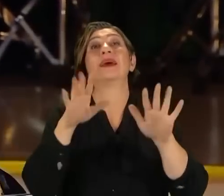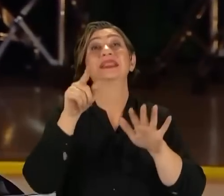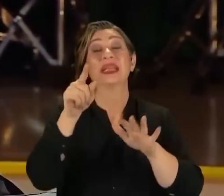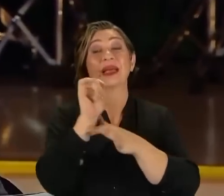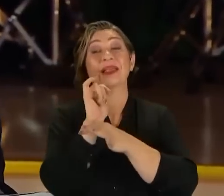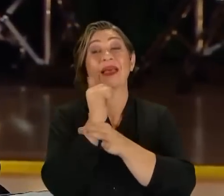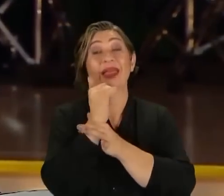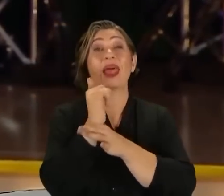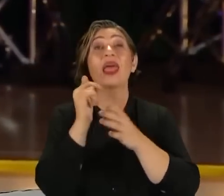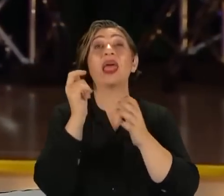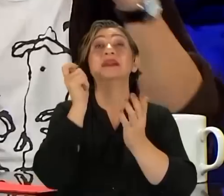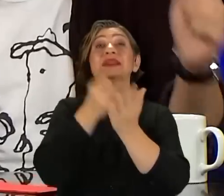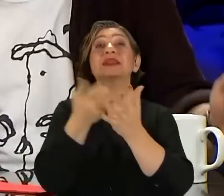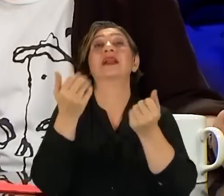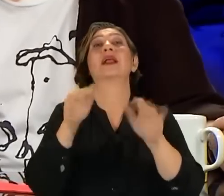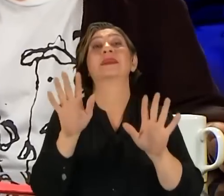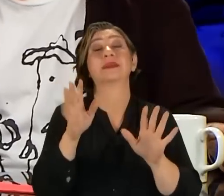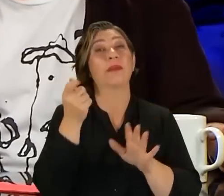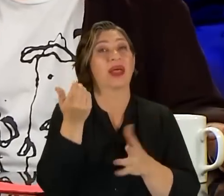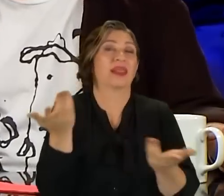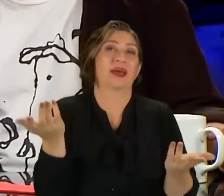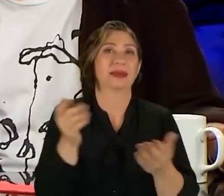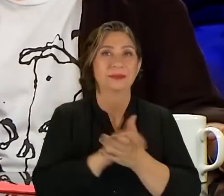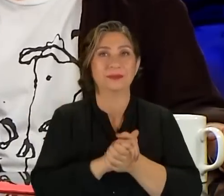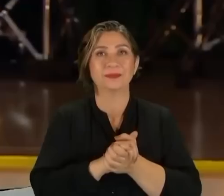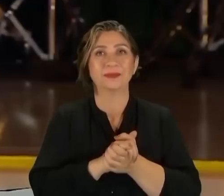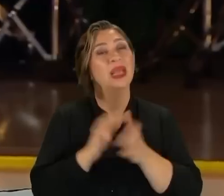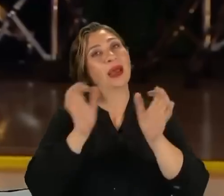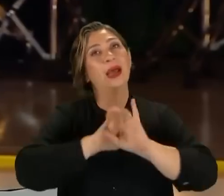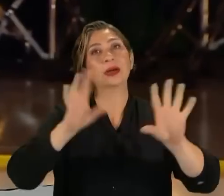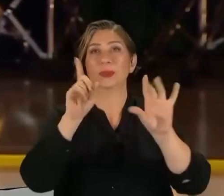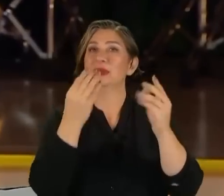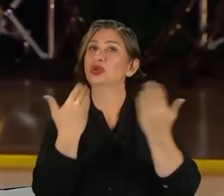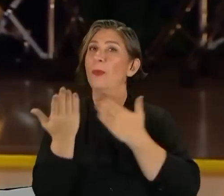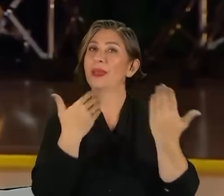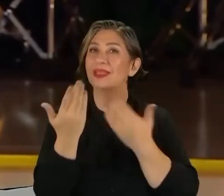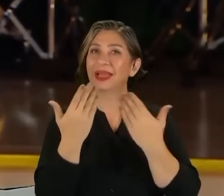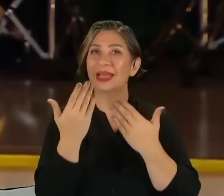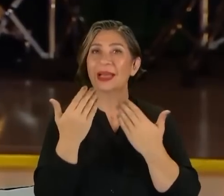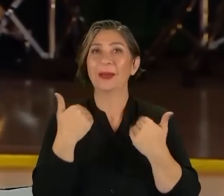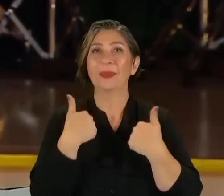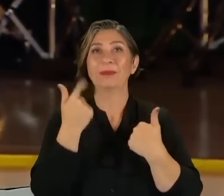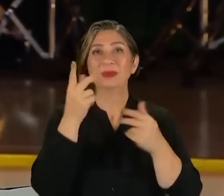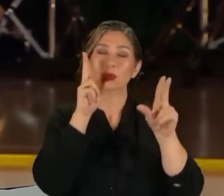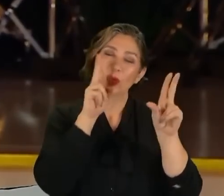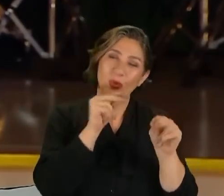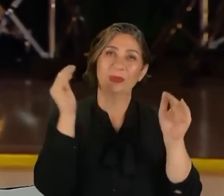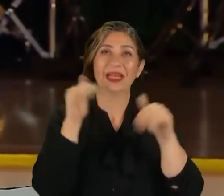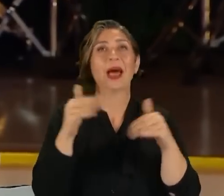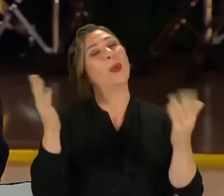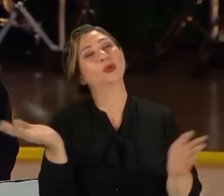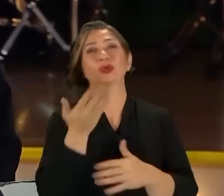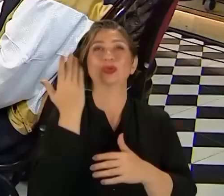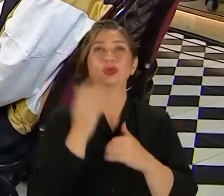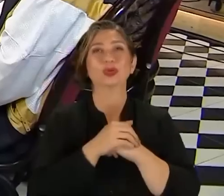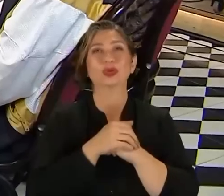sizdeki kabiliyeti onlara şey yapamaz. Para nedir yani? Harikulade bir konuşmaydı. benim biraz uykum geldi ama